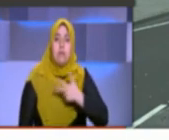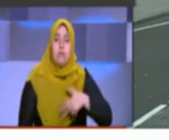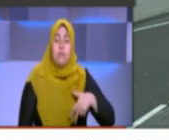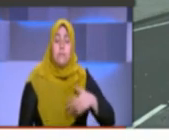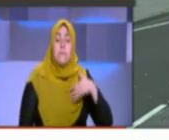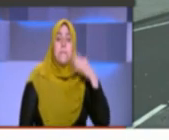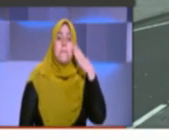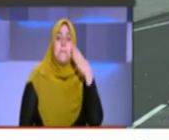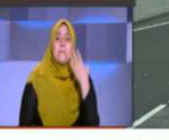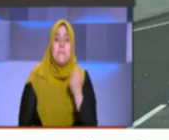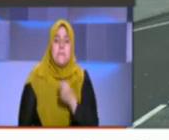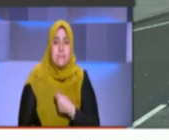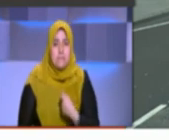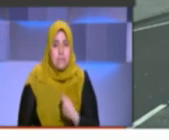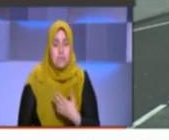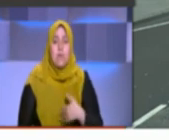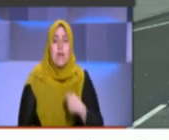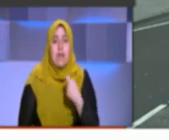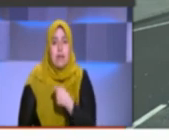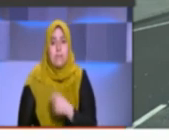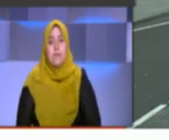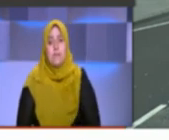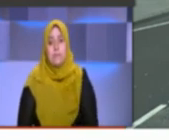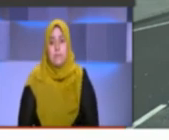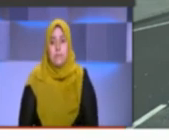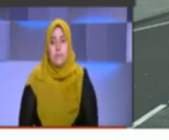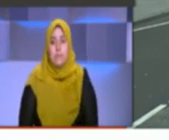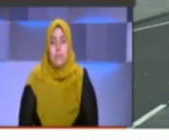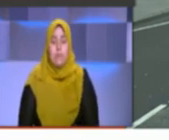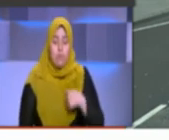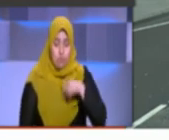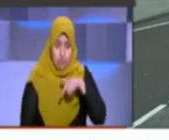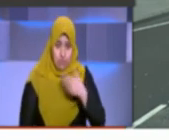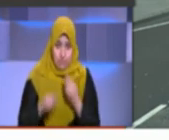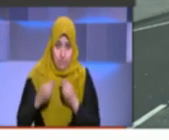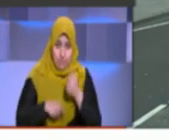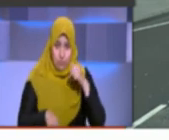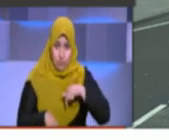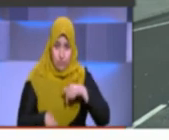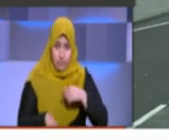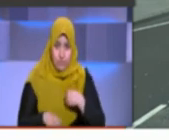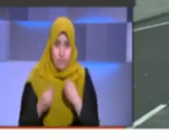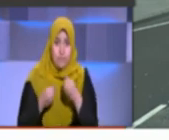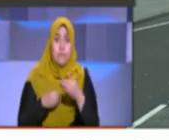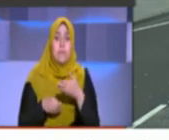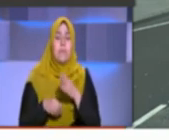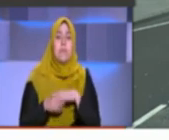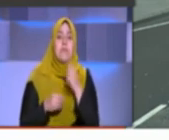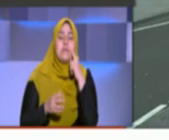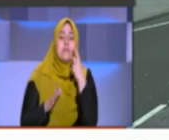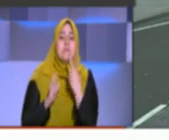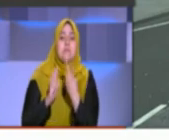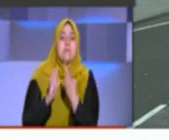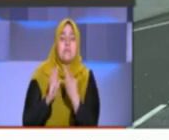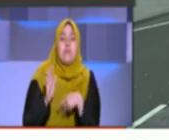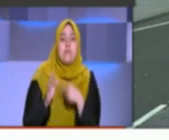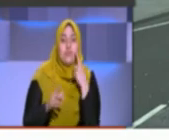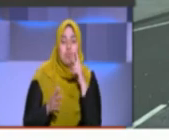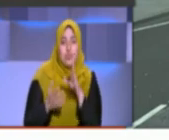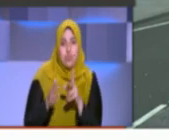أستاذ مجاهد، أهلا وسهلا. أهلا بحضرتك. هو واحنا بنتكلم دلوقتي احنا مستنيين التقرير الاسبوع